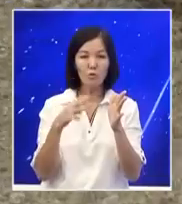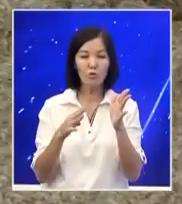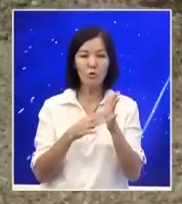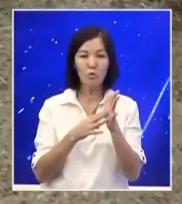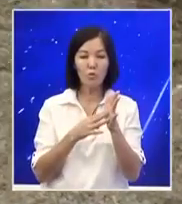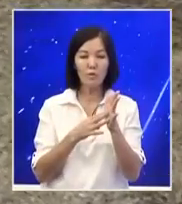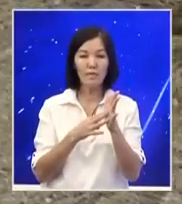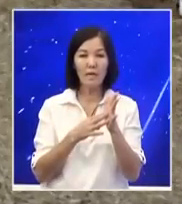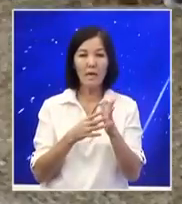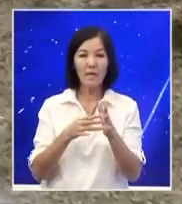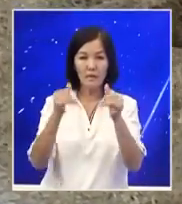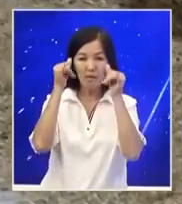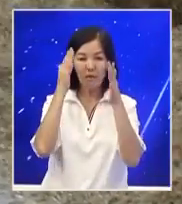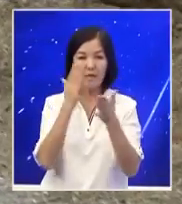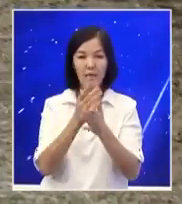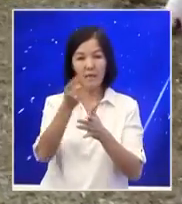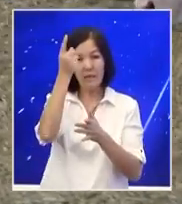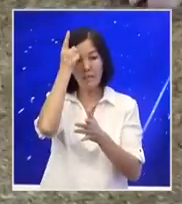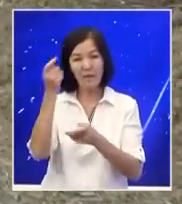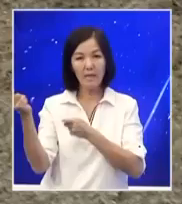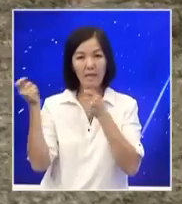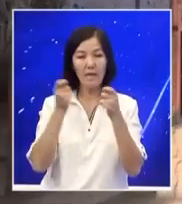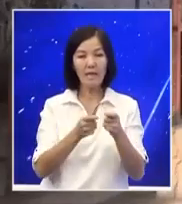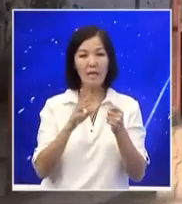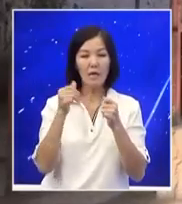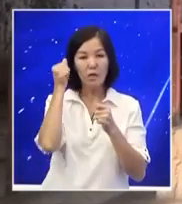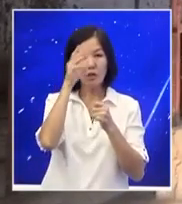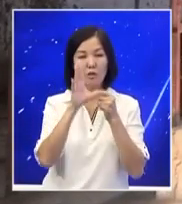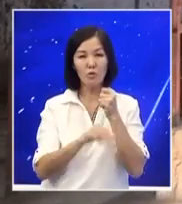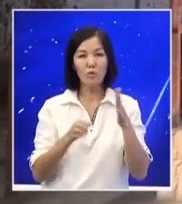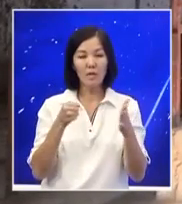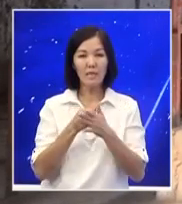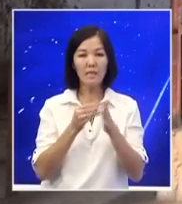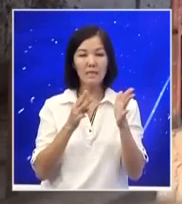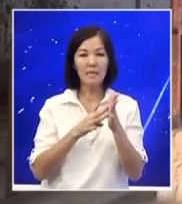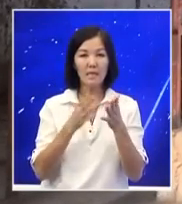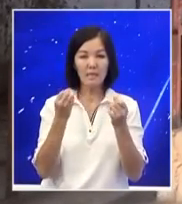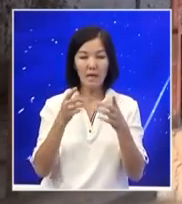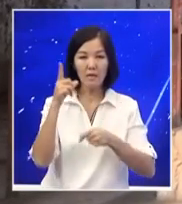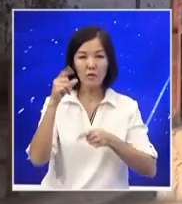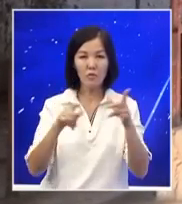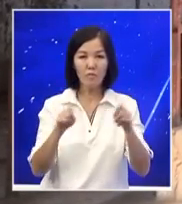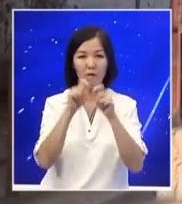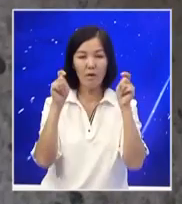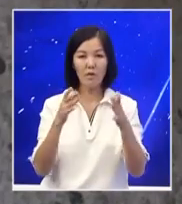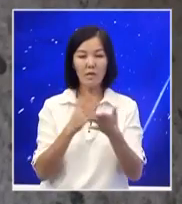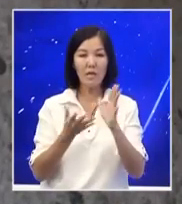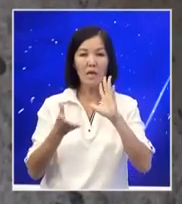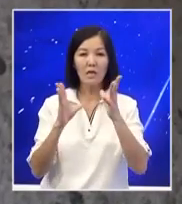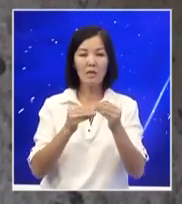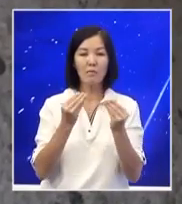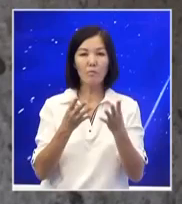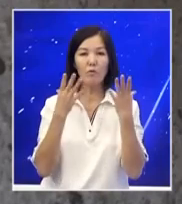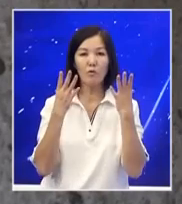Германиядан әкелінген Голштейн. Жыл соңына дейін өңірде 8 сүт тауарлы ферма іске қосылмақ. Жалпы облыс аумағында бүгінгі